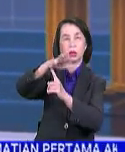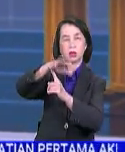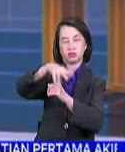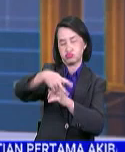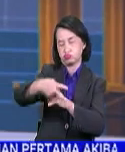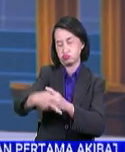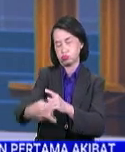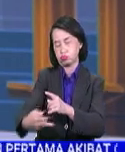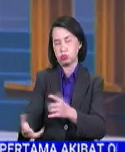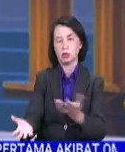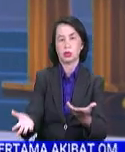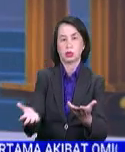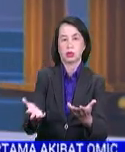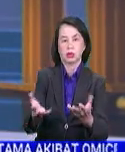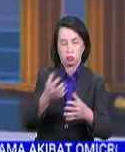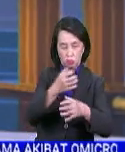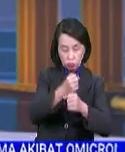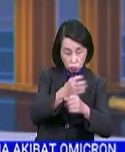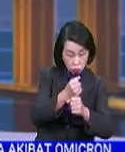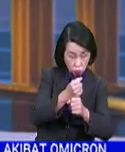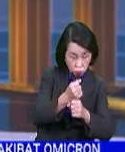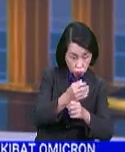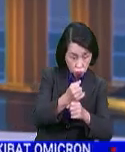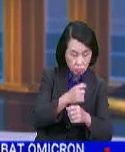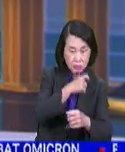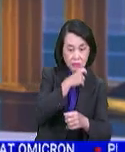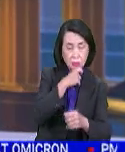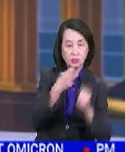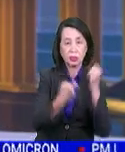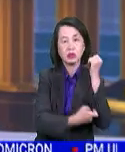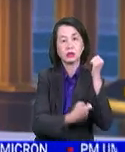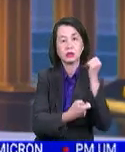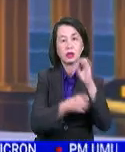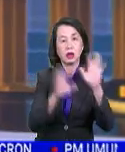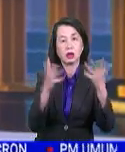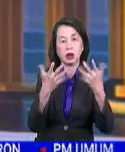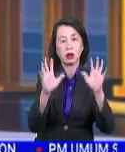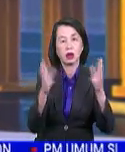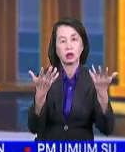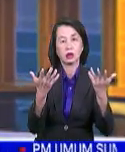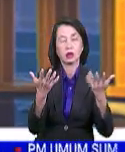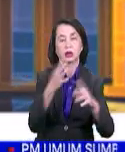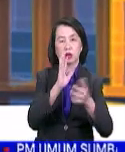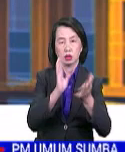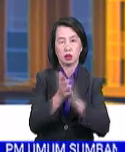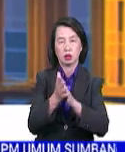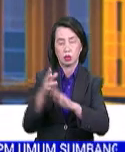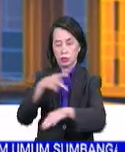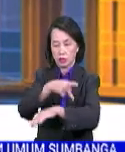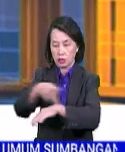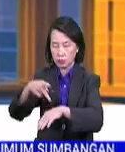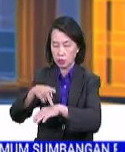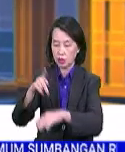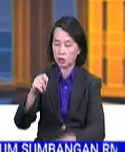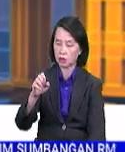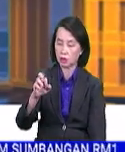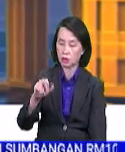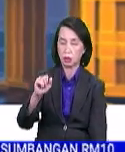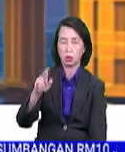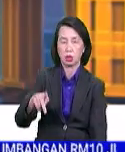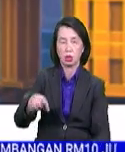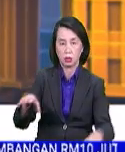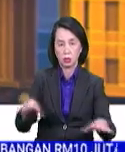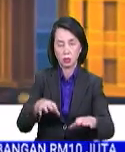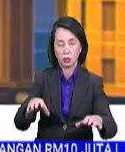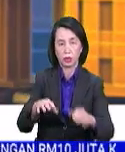dan menjejaskan pengeluaran susu getah. Sebagai alternatif, penoreh getah di Padang Terap Kedah melakukan aktiviti